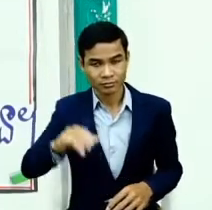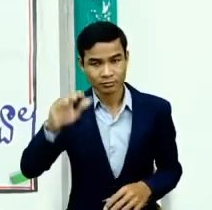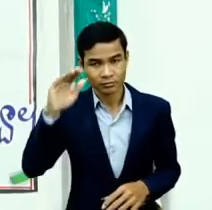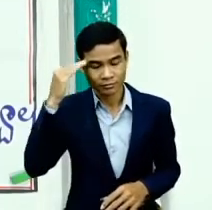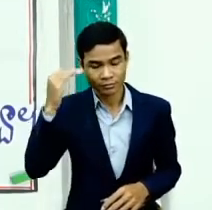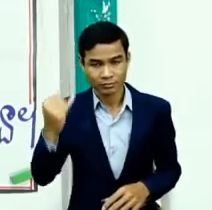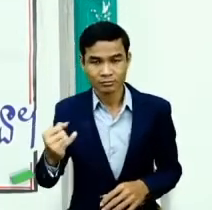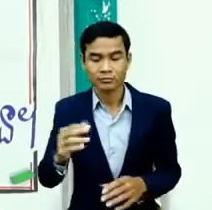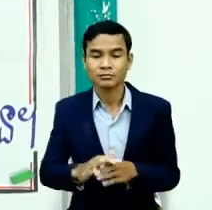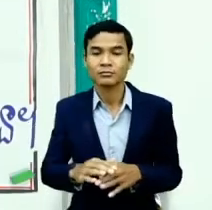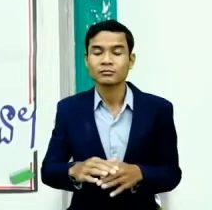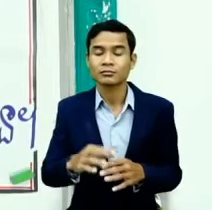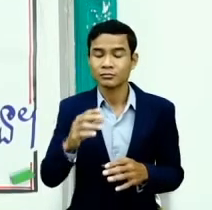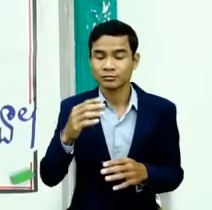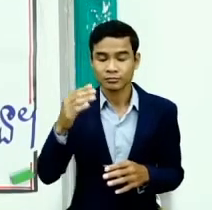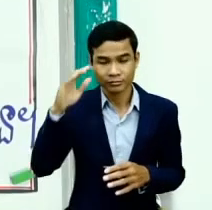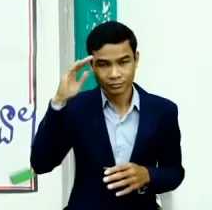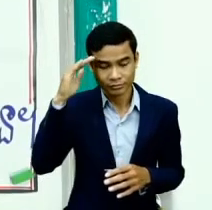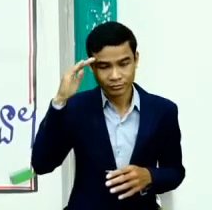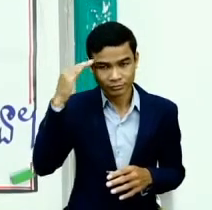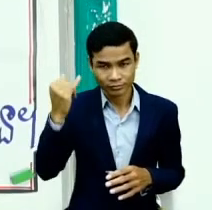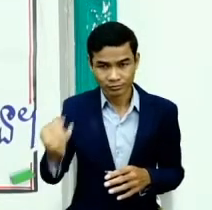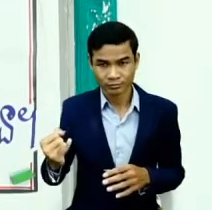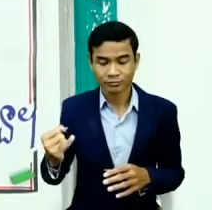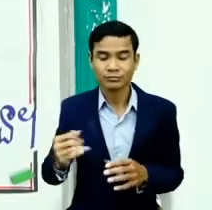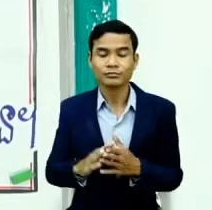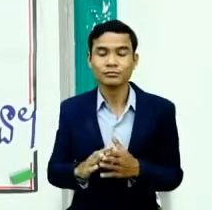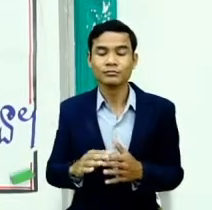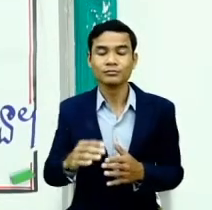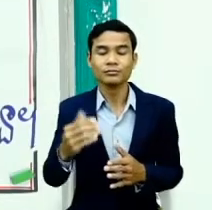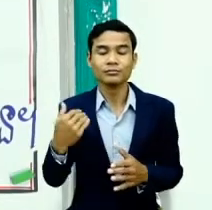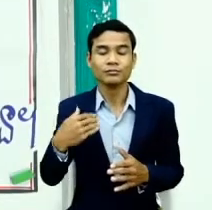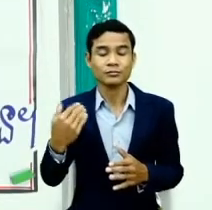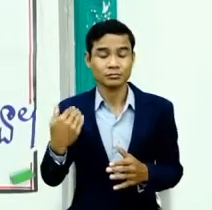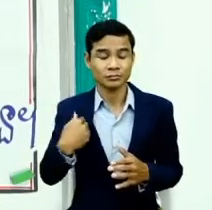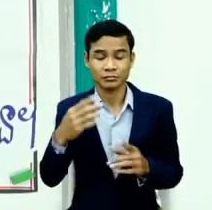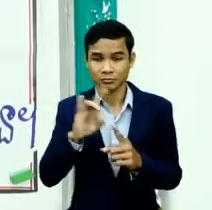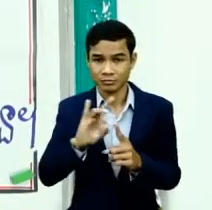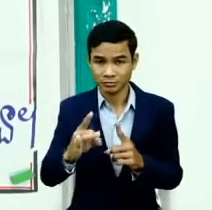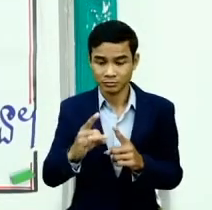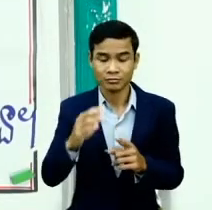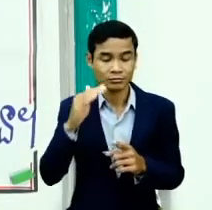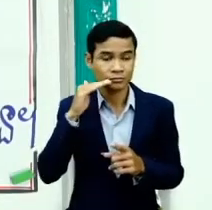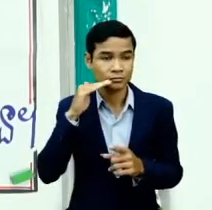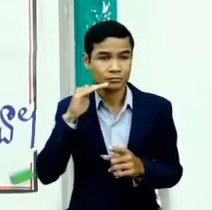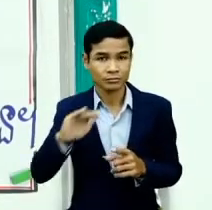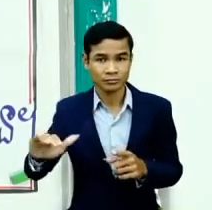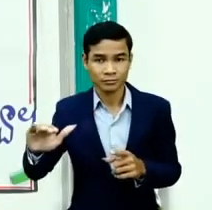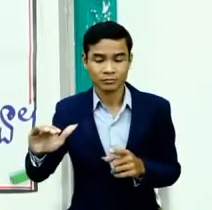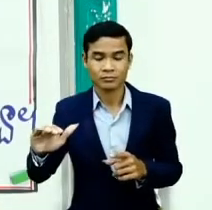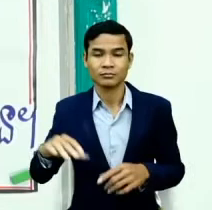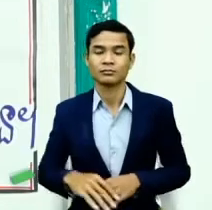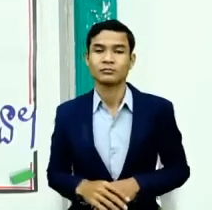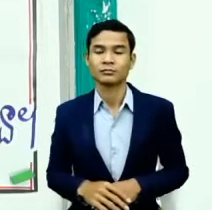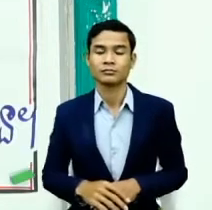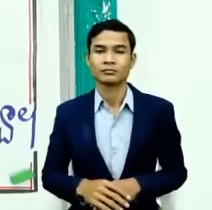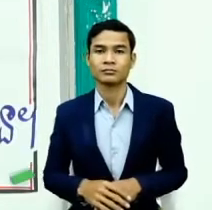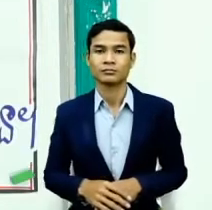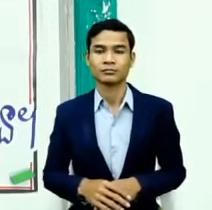Ổt chía cổ má miến rực bía sổ phiếp riếp xà